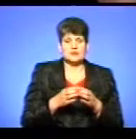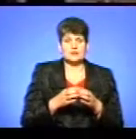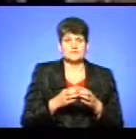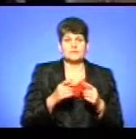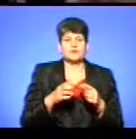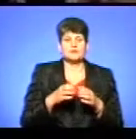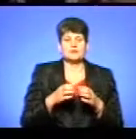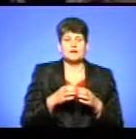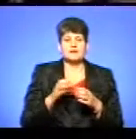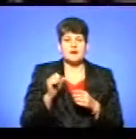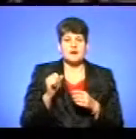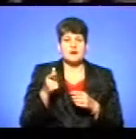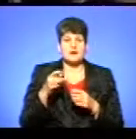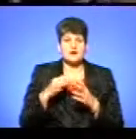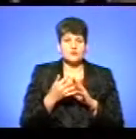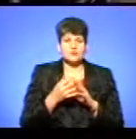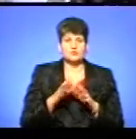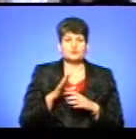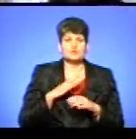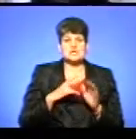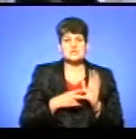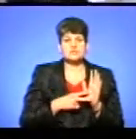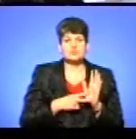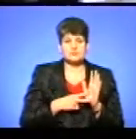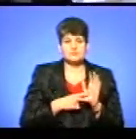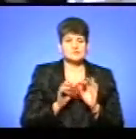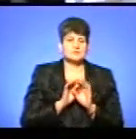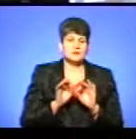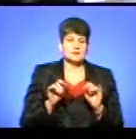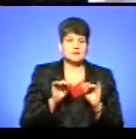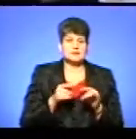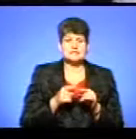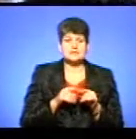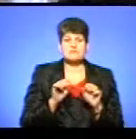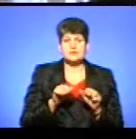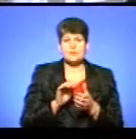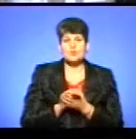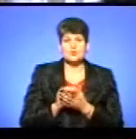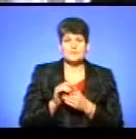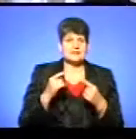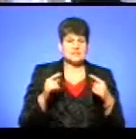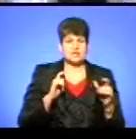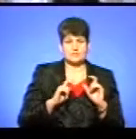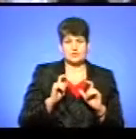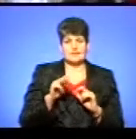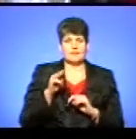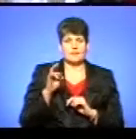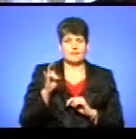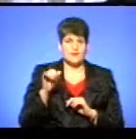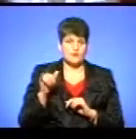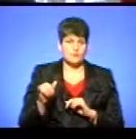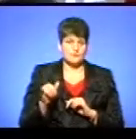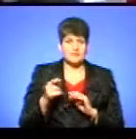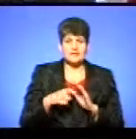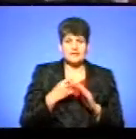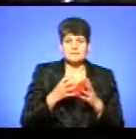економіки і менеджменту фінішувала сьомою. Чудовий захід – це можливість познайомитися з іншими студентами ТНЕО, це можливість